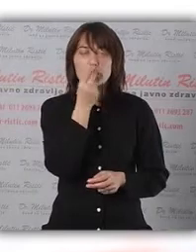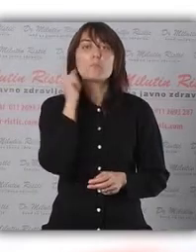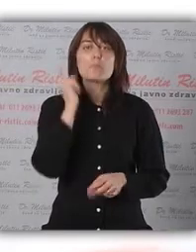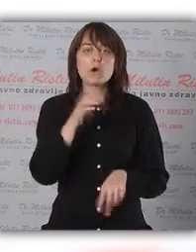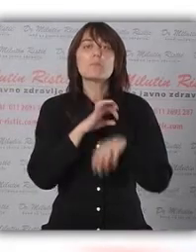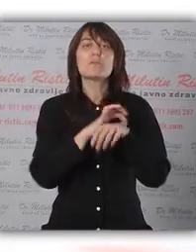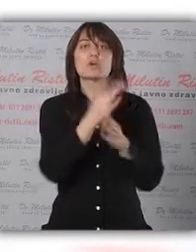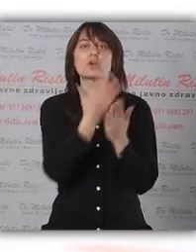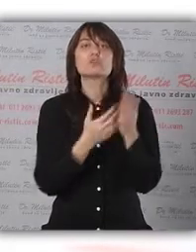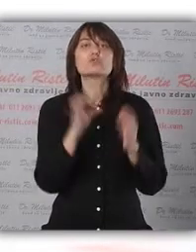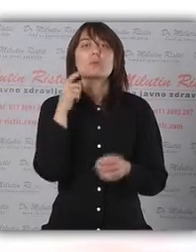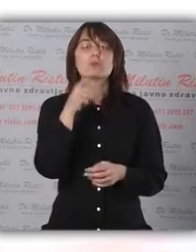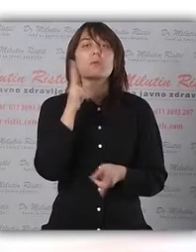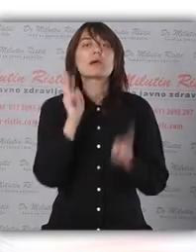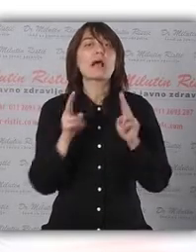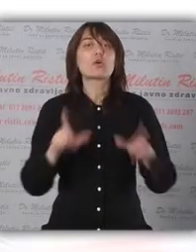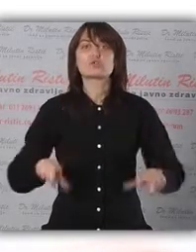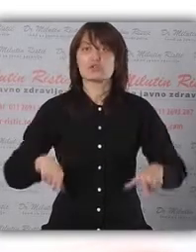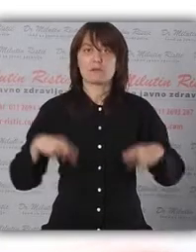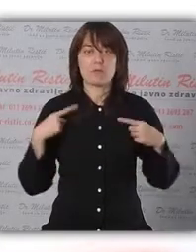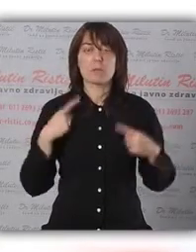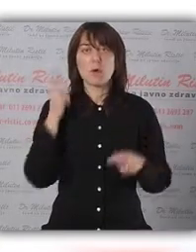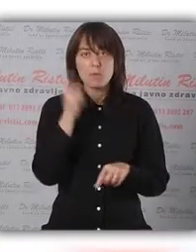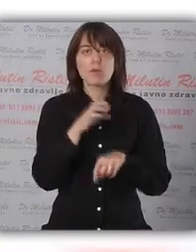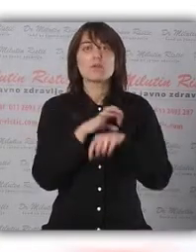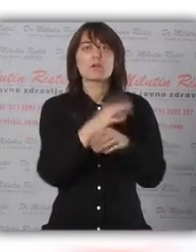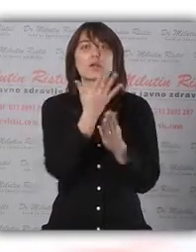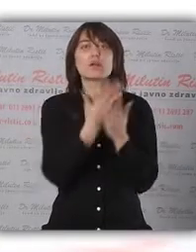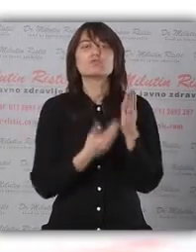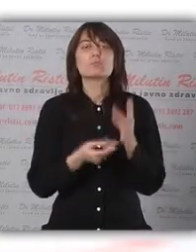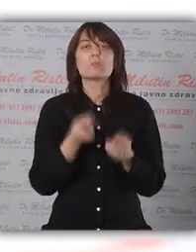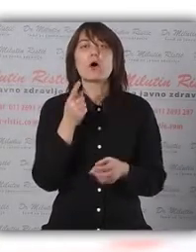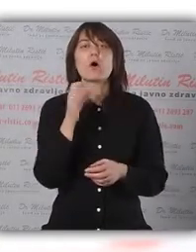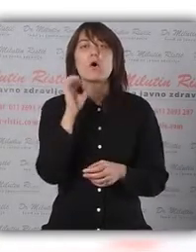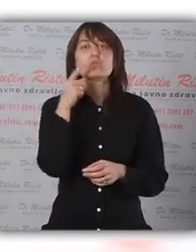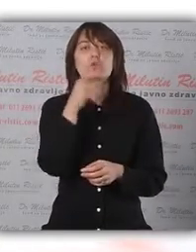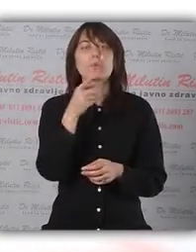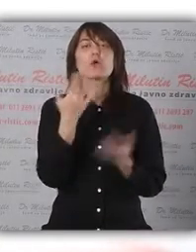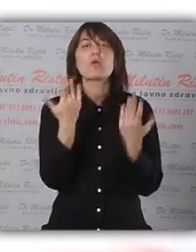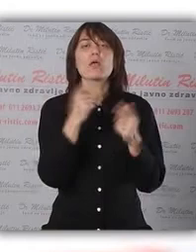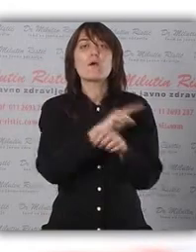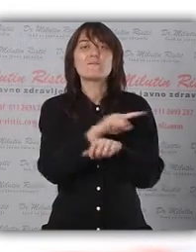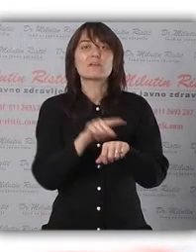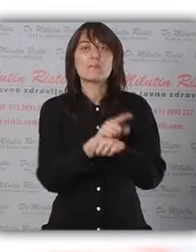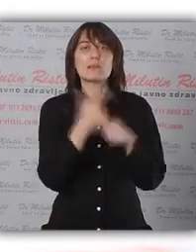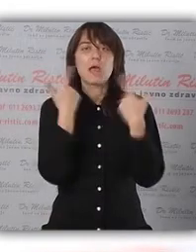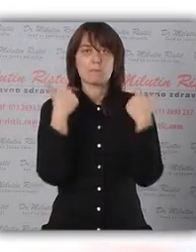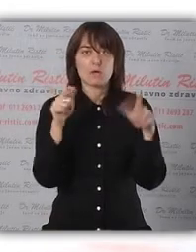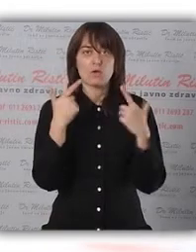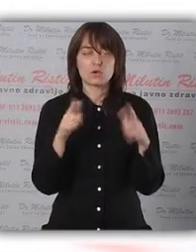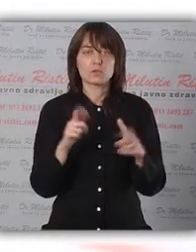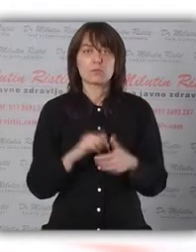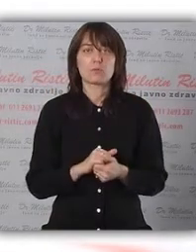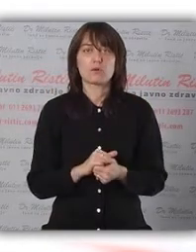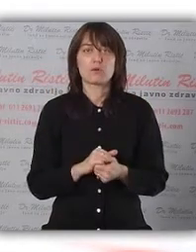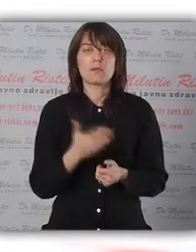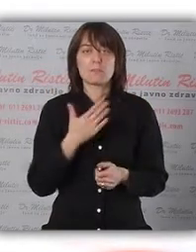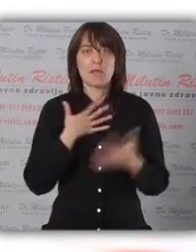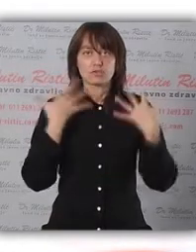tome kako jedemo, moramo voditi računa o tome i kako živimo. Moramo voditi računa o tome koliko vremena